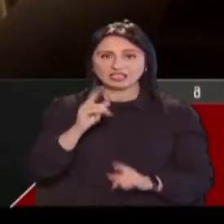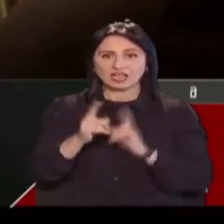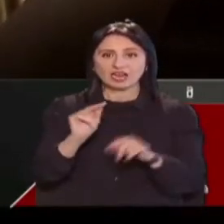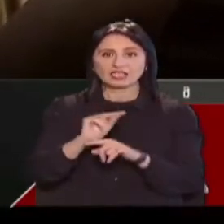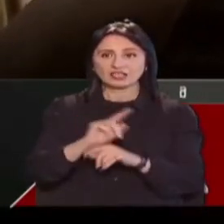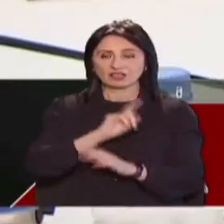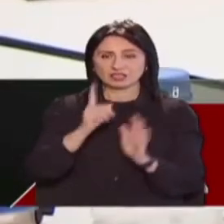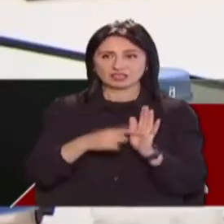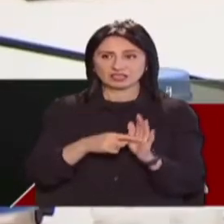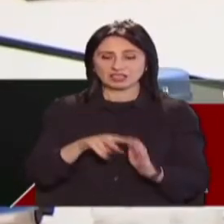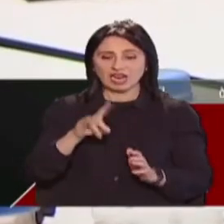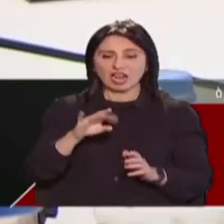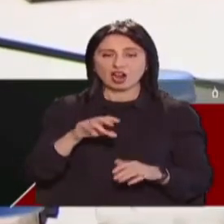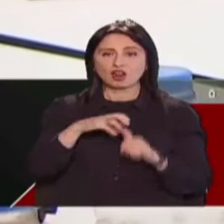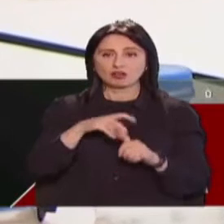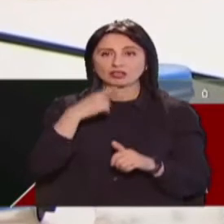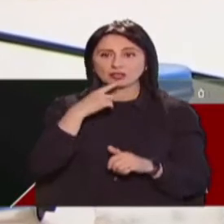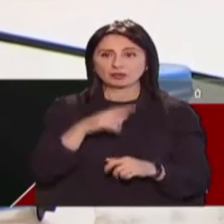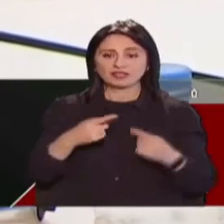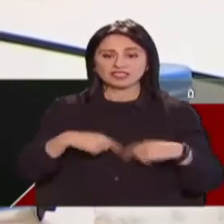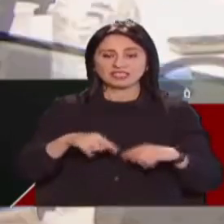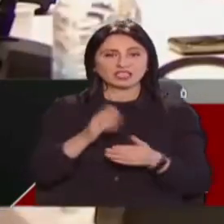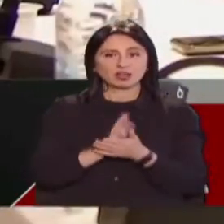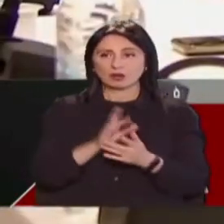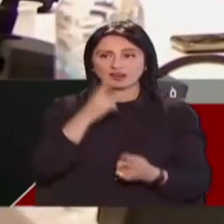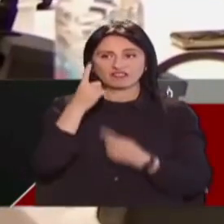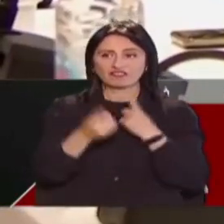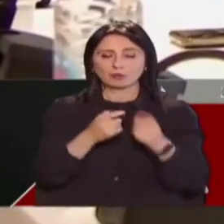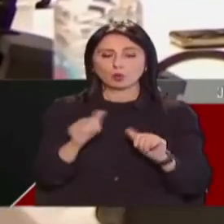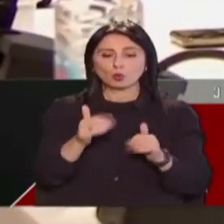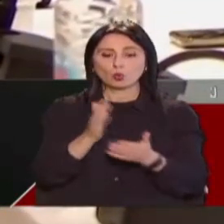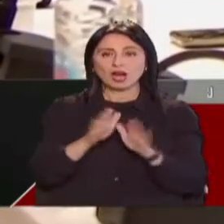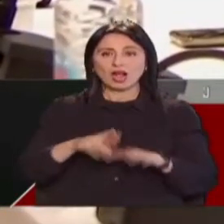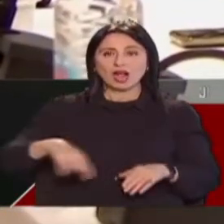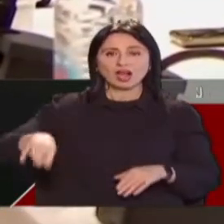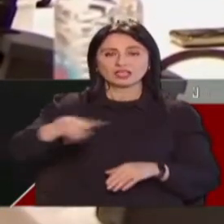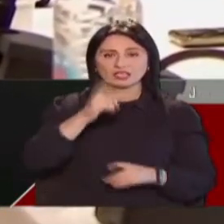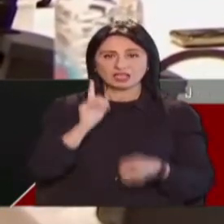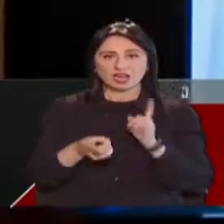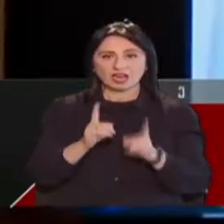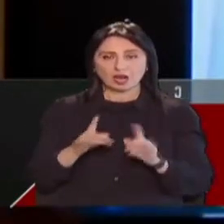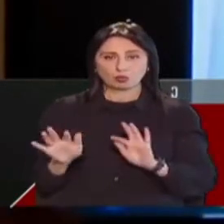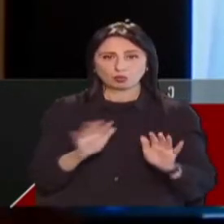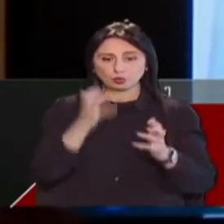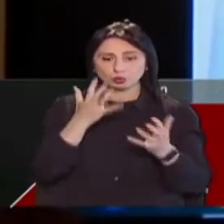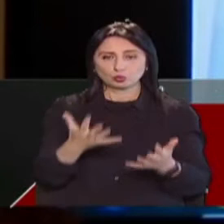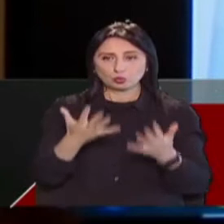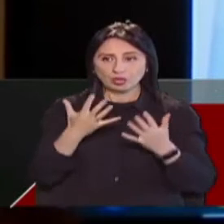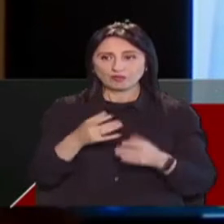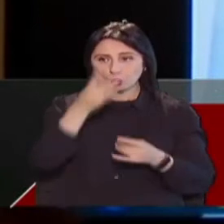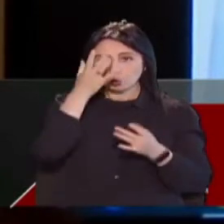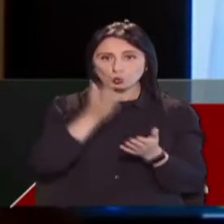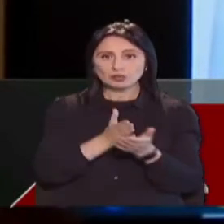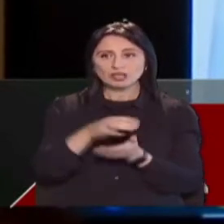რესტავრაციის საკითხი. ელოს ლიდერების განცხადებით, საზოგადოება არ არის ინფორმირებული თუ როგორია ადგილზე არსებული რეალური ვითარება და სურათი. კულტურის